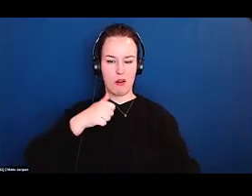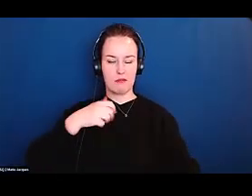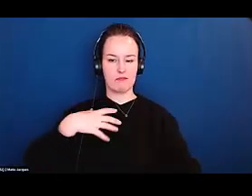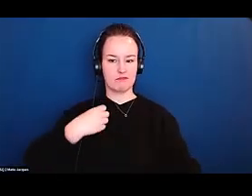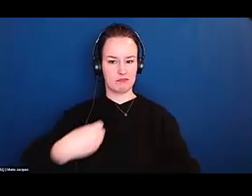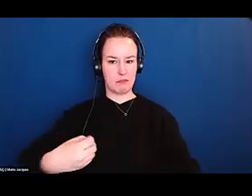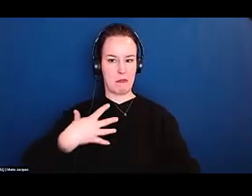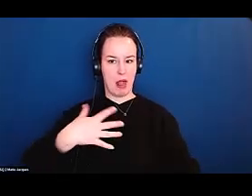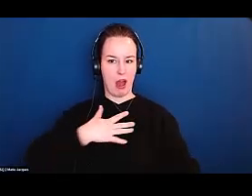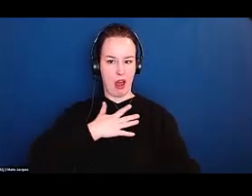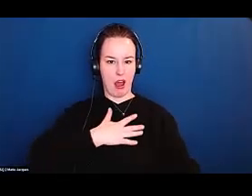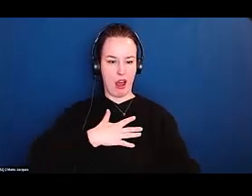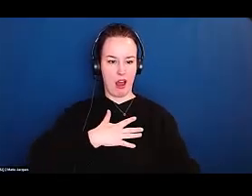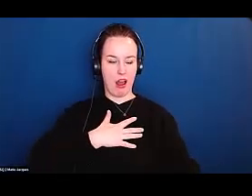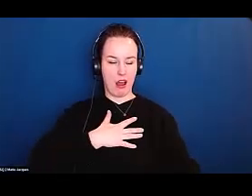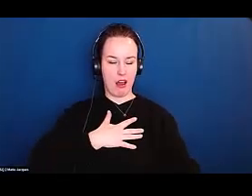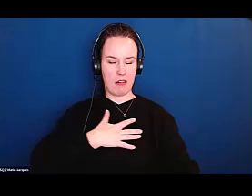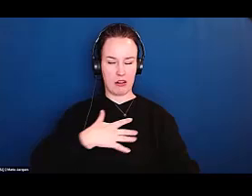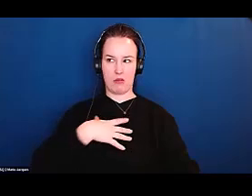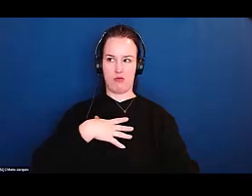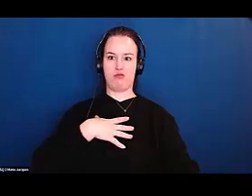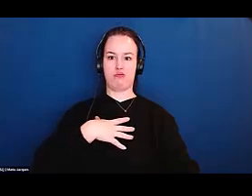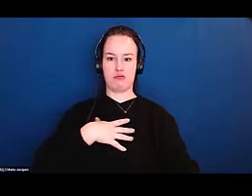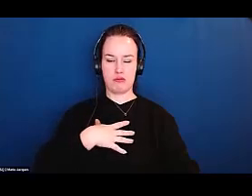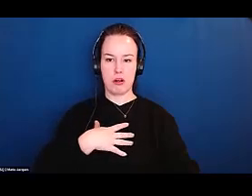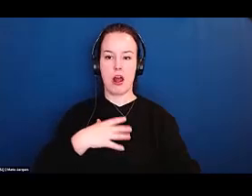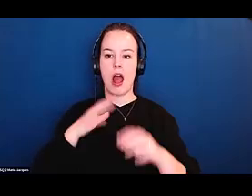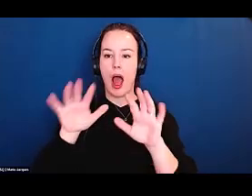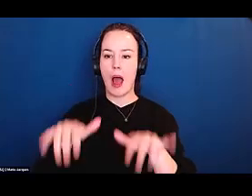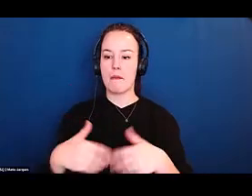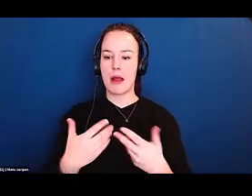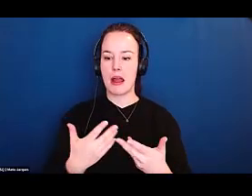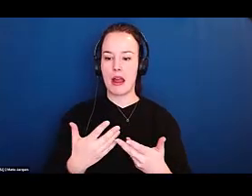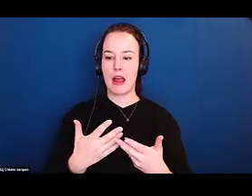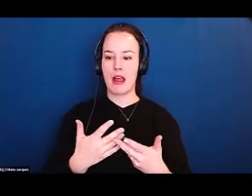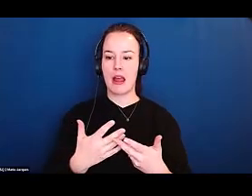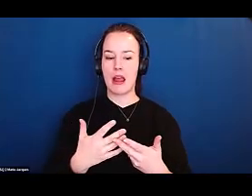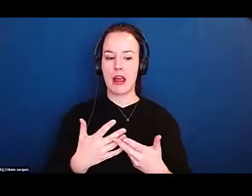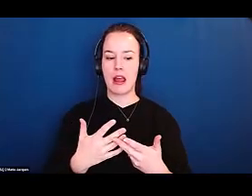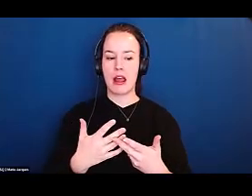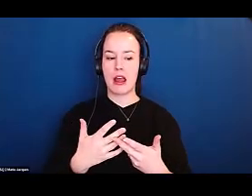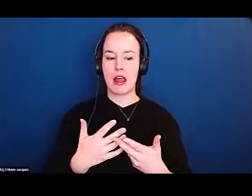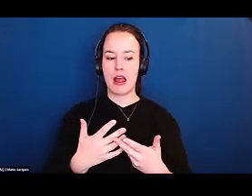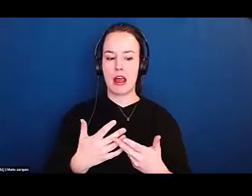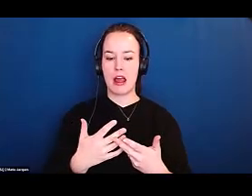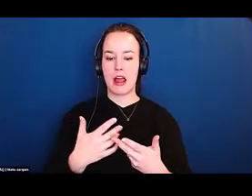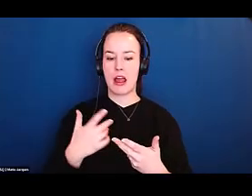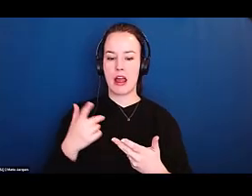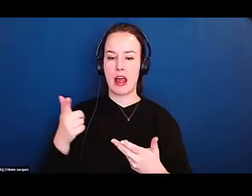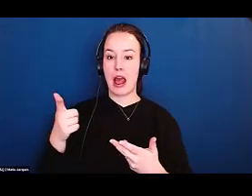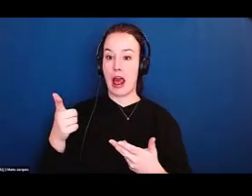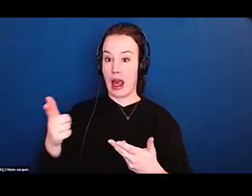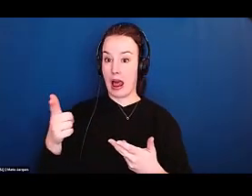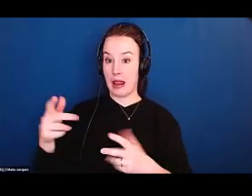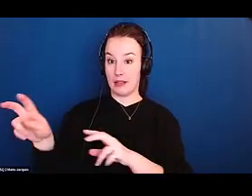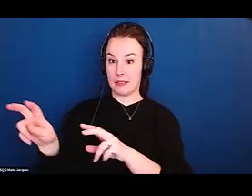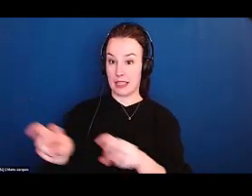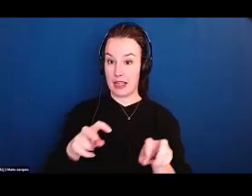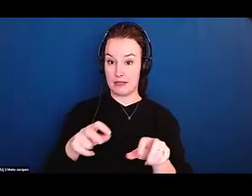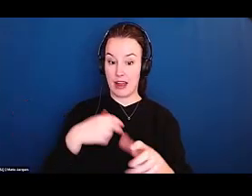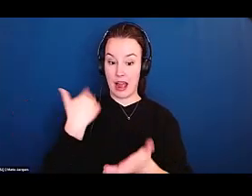Et après, Lorsqu'elle est arrivée chez nous, elle a dit: